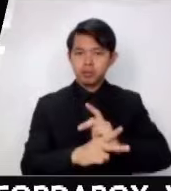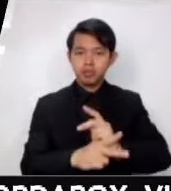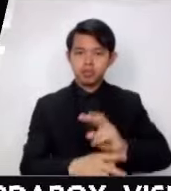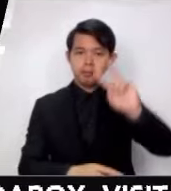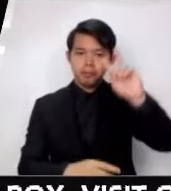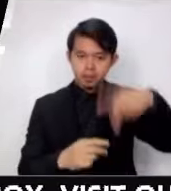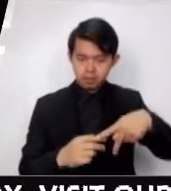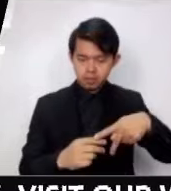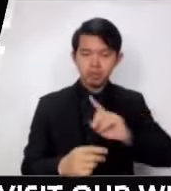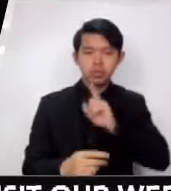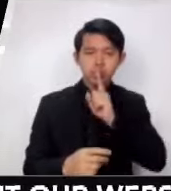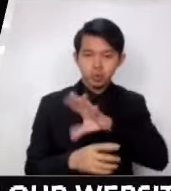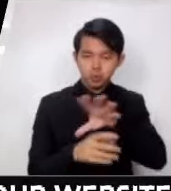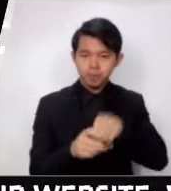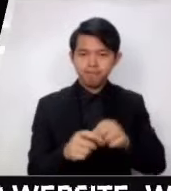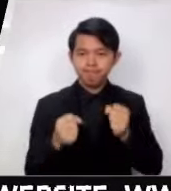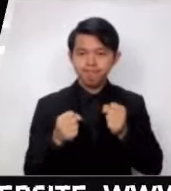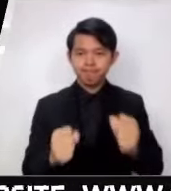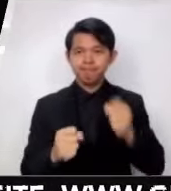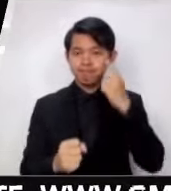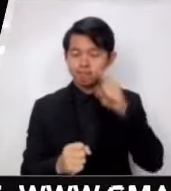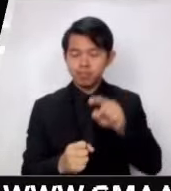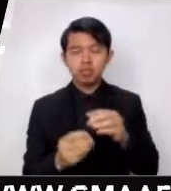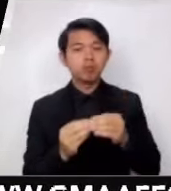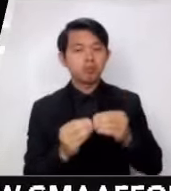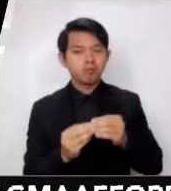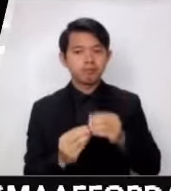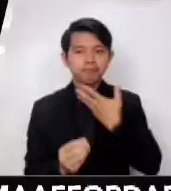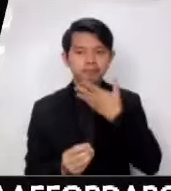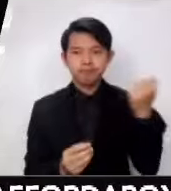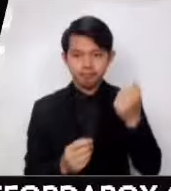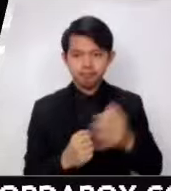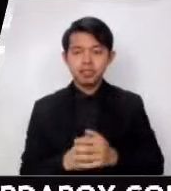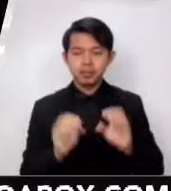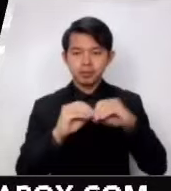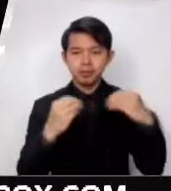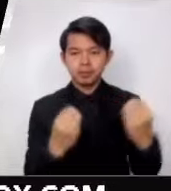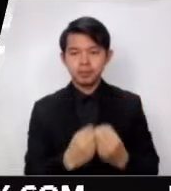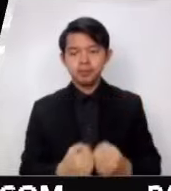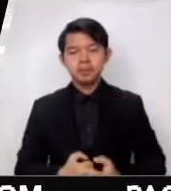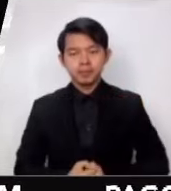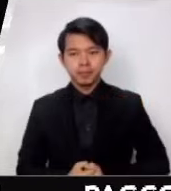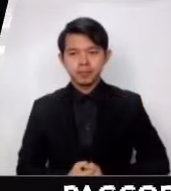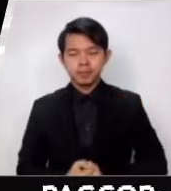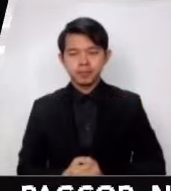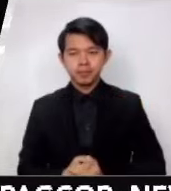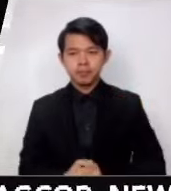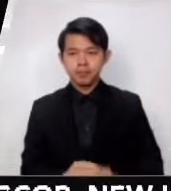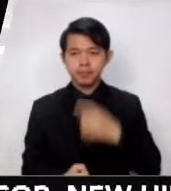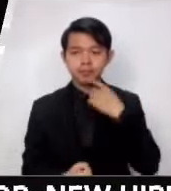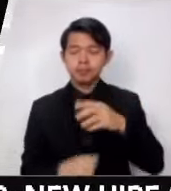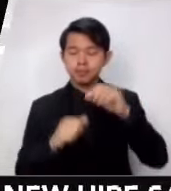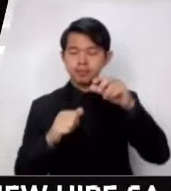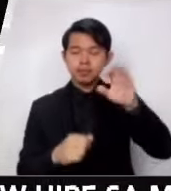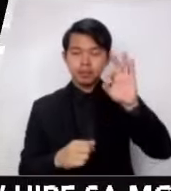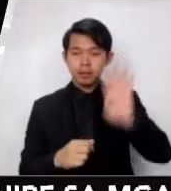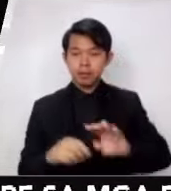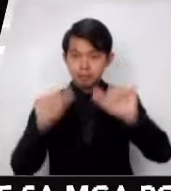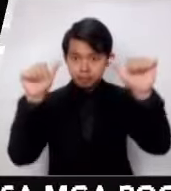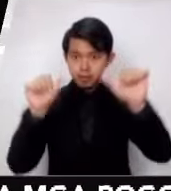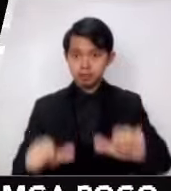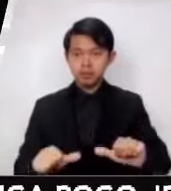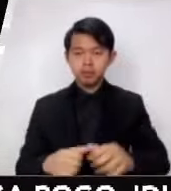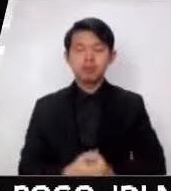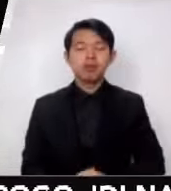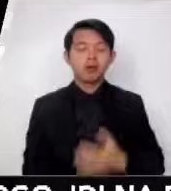estratehiya para mas maging epektibo ang kanilang organisasyon. Sa isang Facebook post, sinabi ng bise na kaligtasan ng kanyang